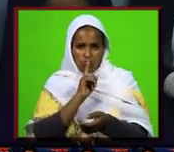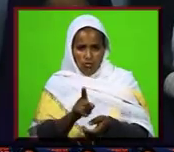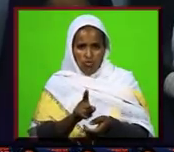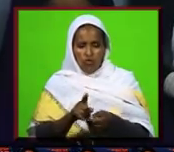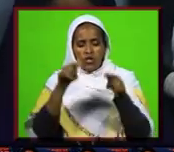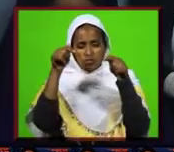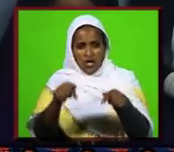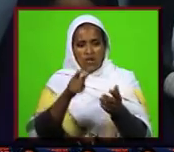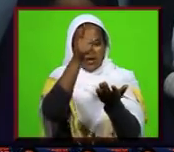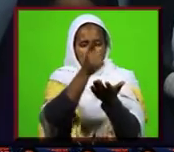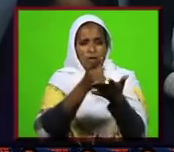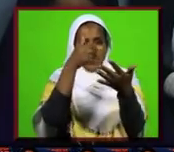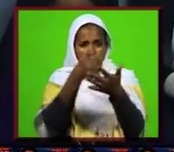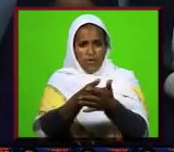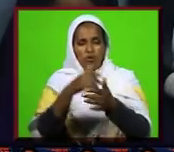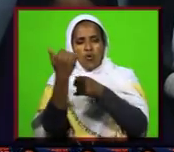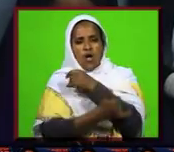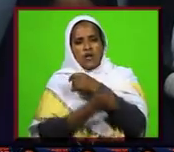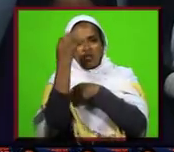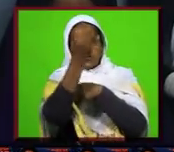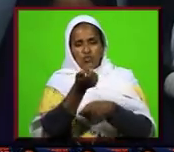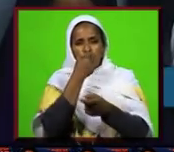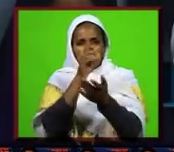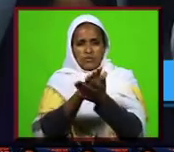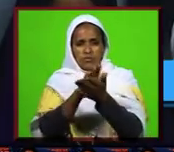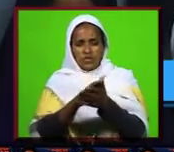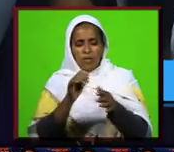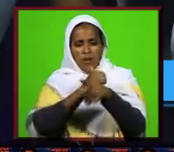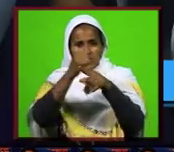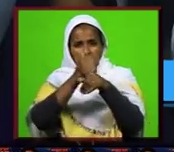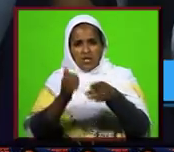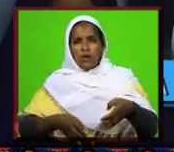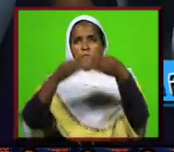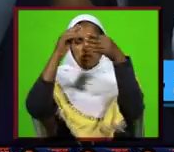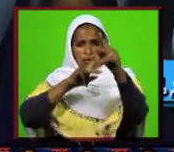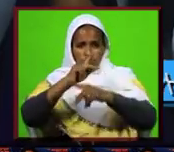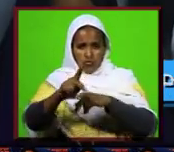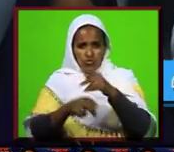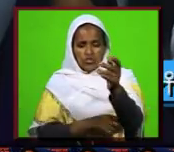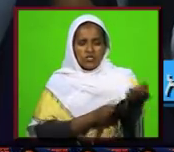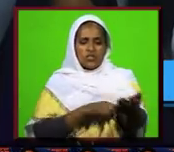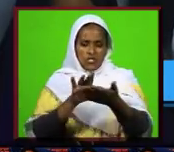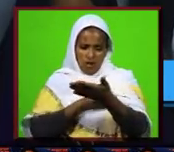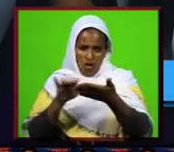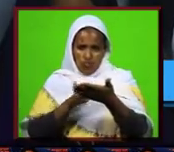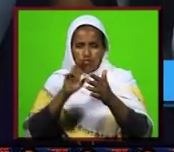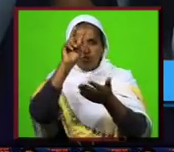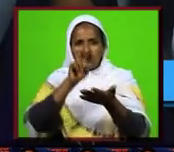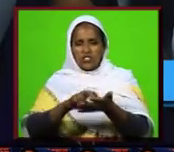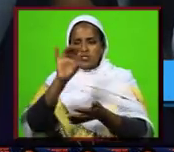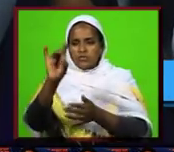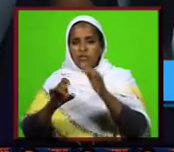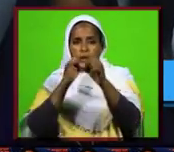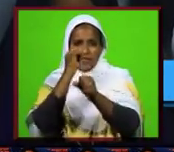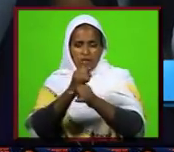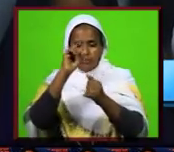የበቃው የባሌ ሀገረ ስብከት የአብነት ትምህርት ቤትና ካህናት ማሰልጠኛ ግንባታ ፕሮጀክት ጥናቱ የተጠናው በ2008 ዓ.ም መጨረሻ ላይ